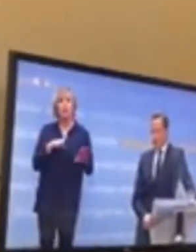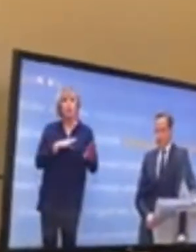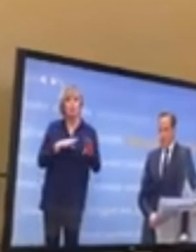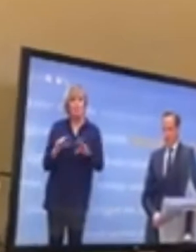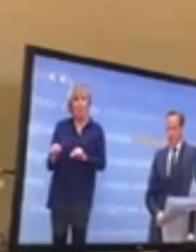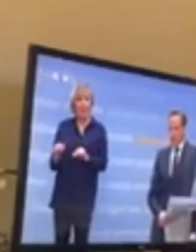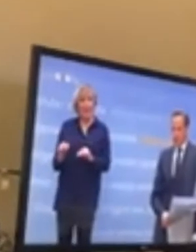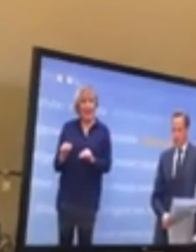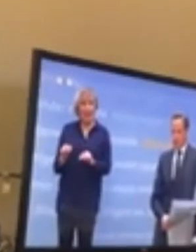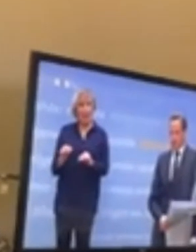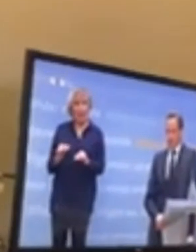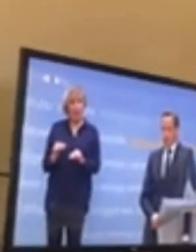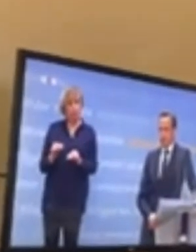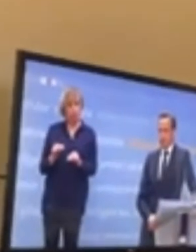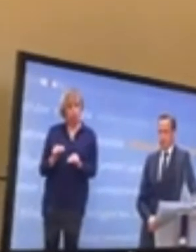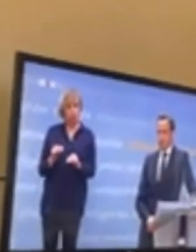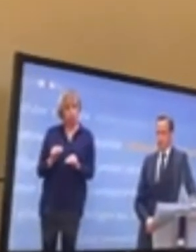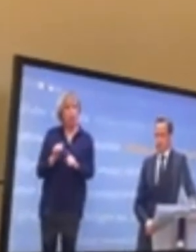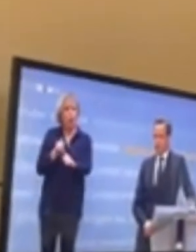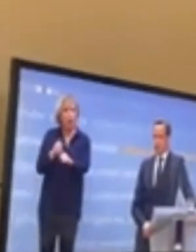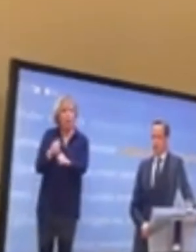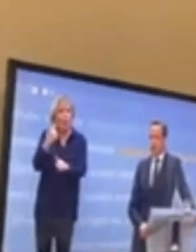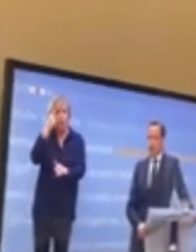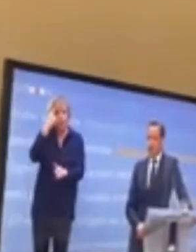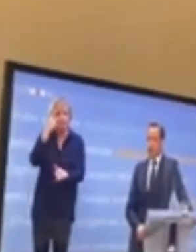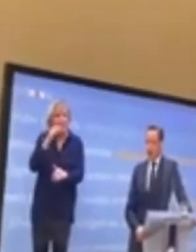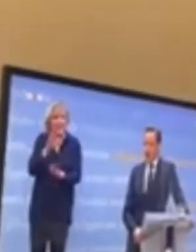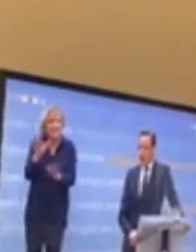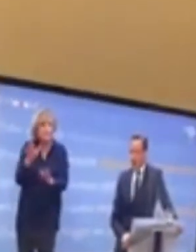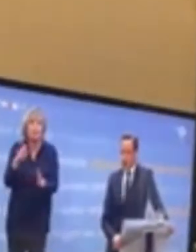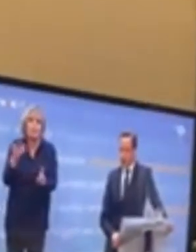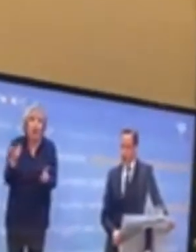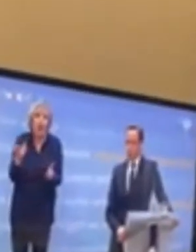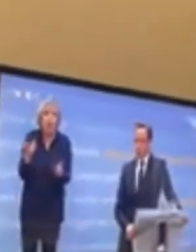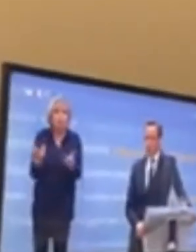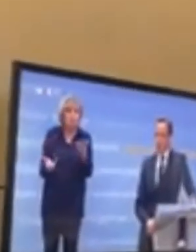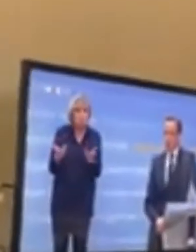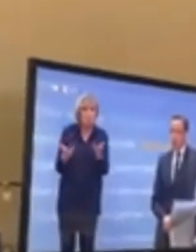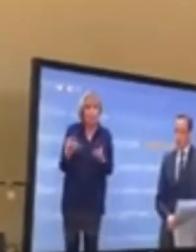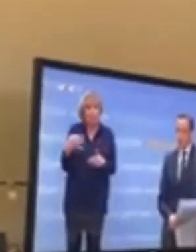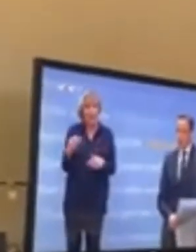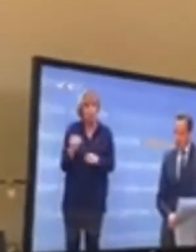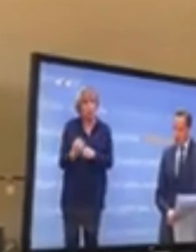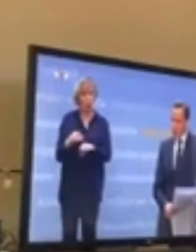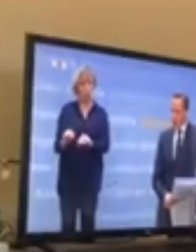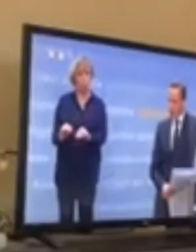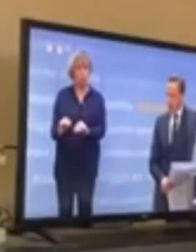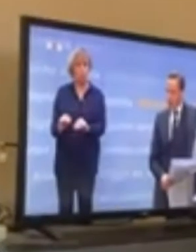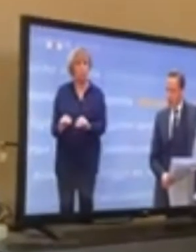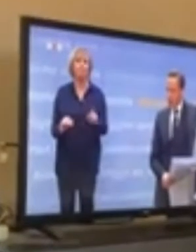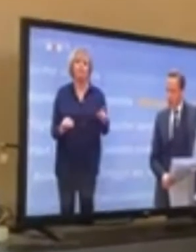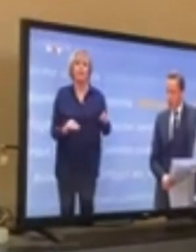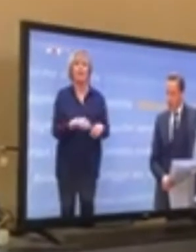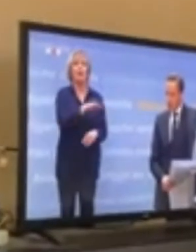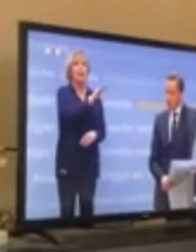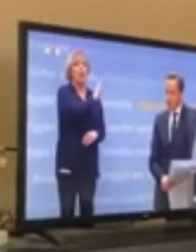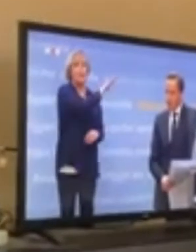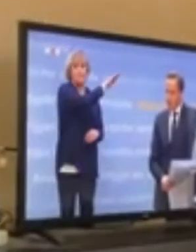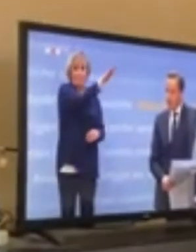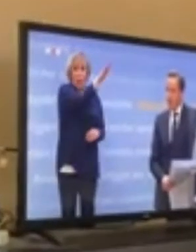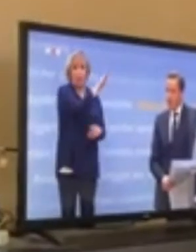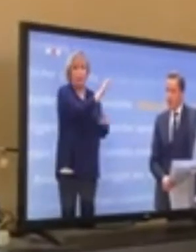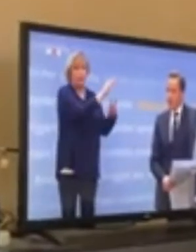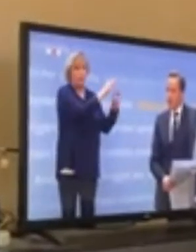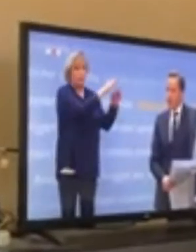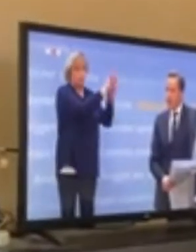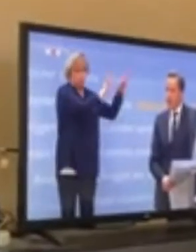niet weten, maar die we nemen om het zekere voor het onzekere te nemen. We nemen die zeker uit voorzorg, maar op basis van alles wat er vanuit het buitenland wordt gerapporteerd, weten we